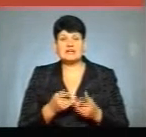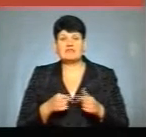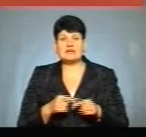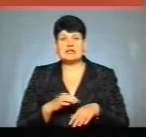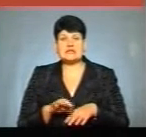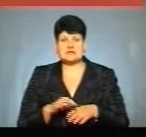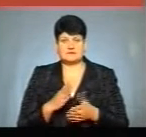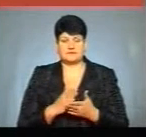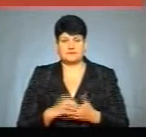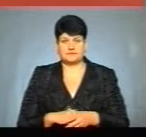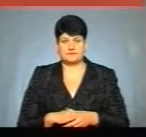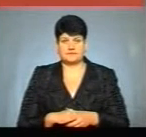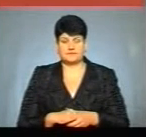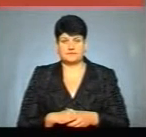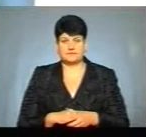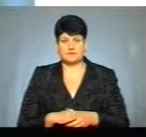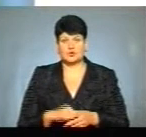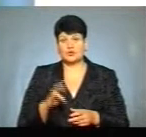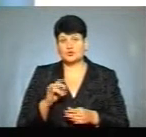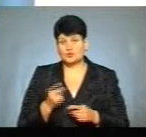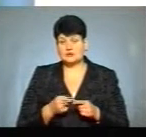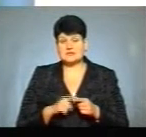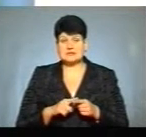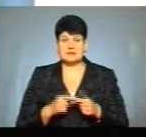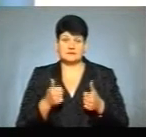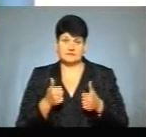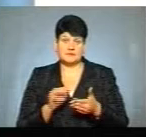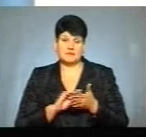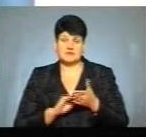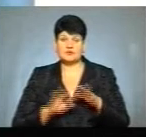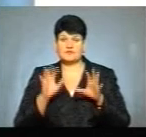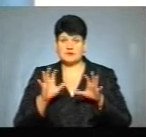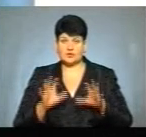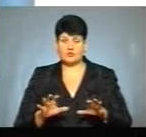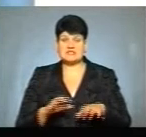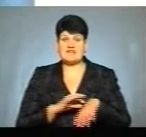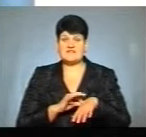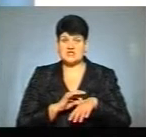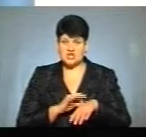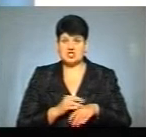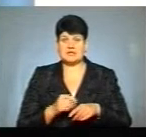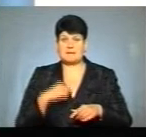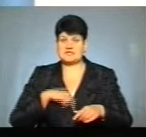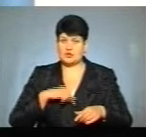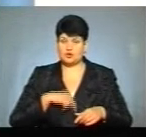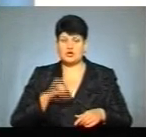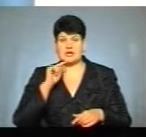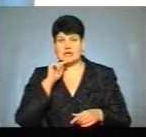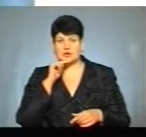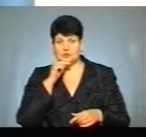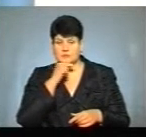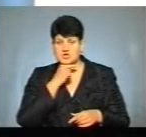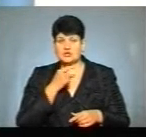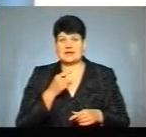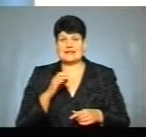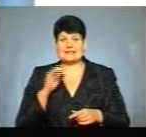існують? Ну, це дуже гарно прописано у законі. Там зазначено фізичне, психологічне, економічне і сексуальне